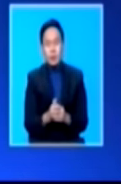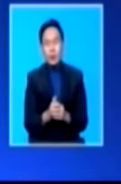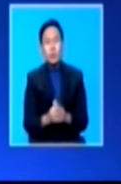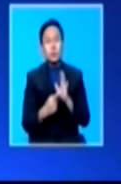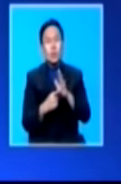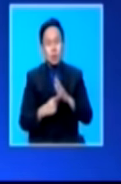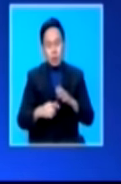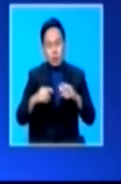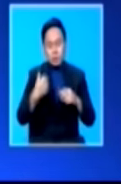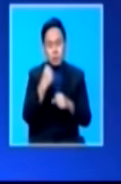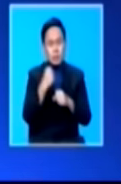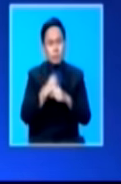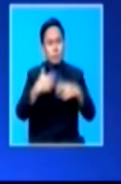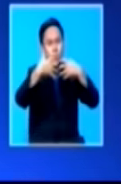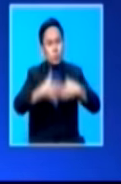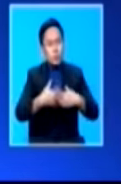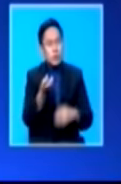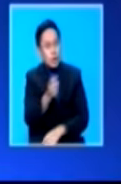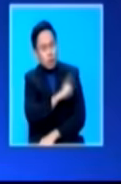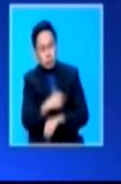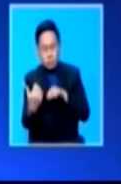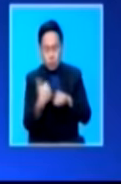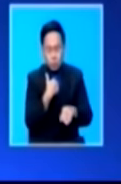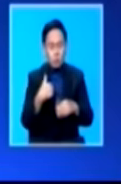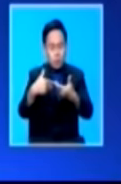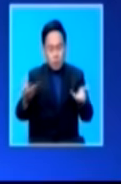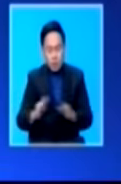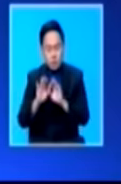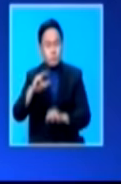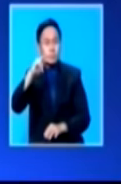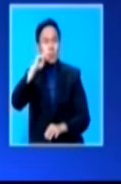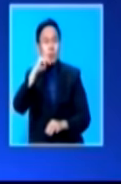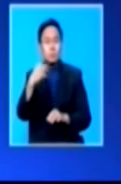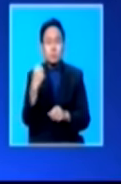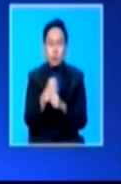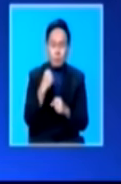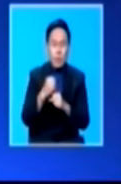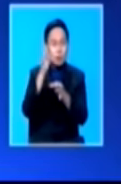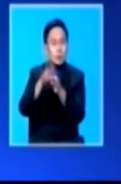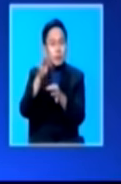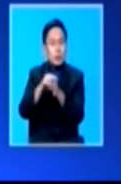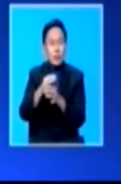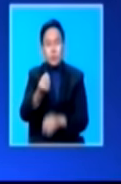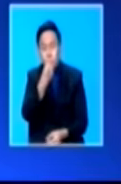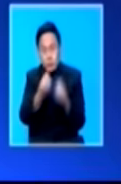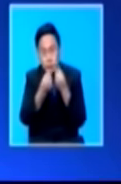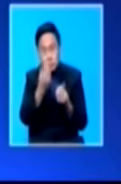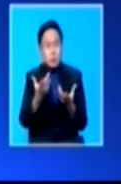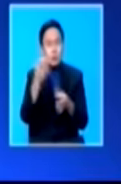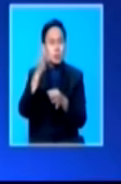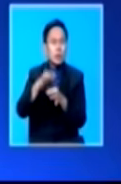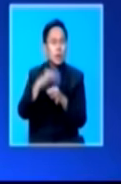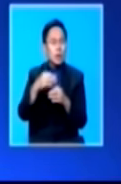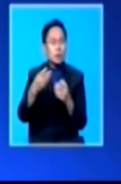มันที่เก็บน้ำถนนหนทางคลังสัญจรคลังอาหารธนาคารอะไรต่างๆก็แล้ว